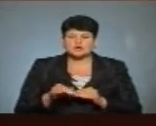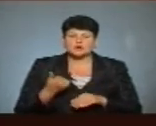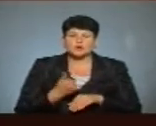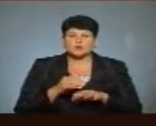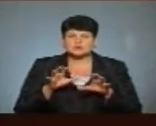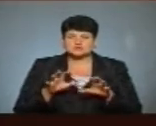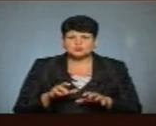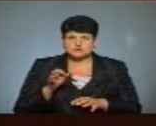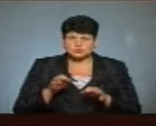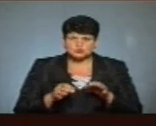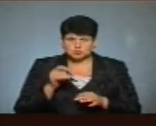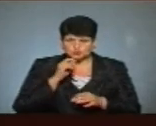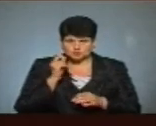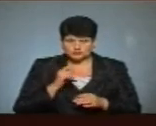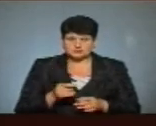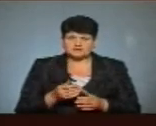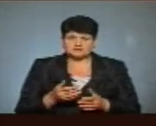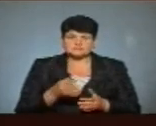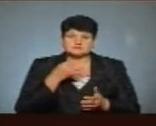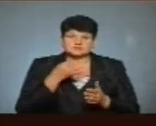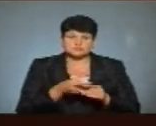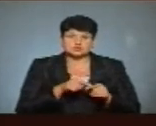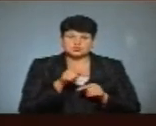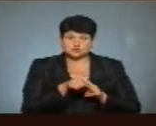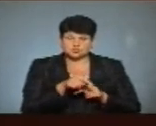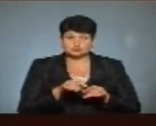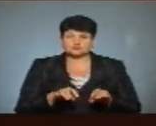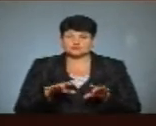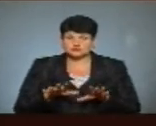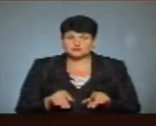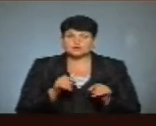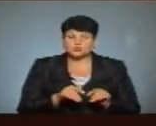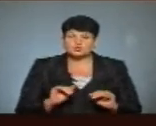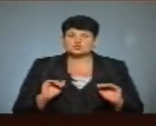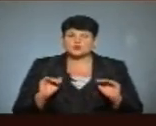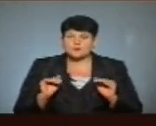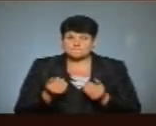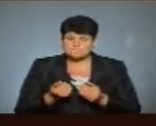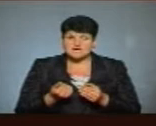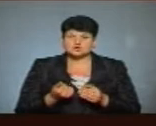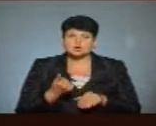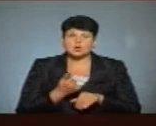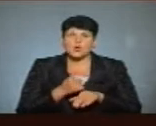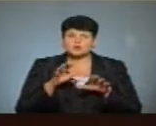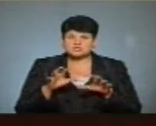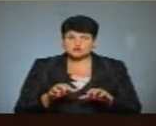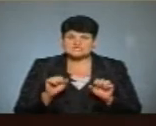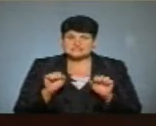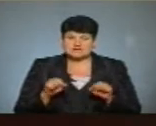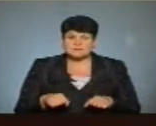суд України визнав дану постанову такою, що обмежує конституційні права